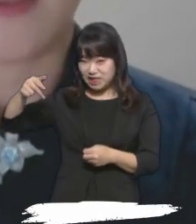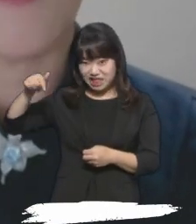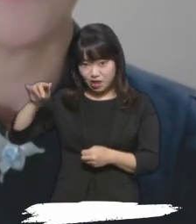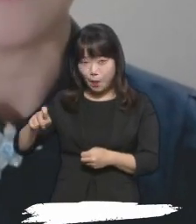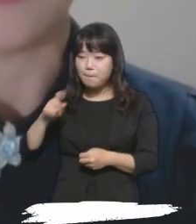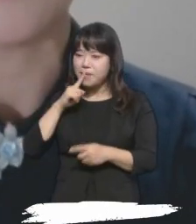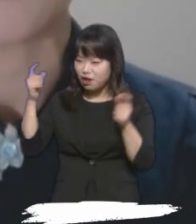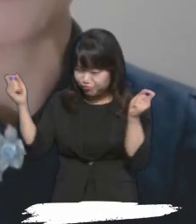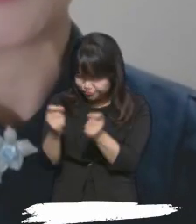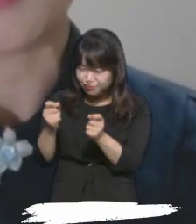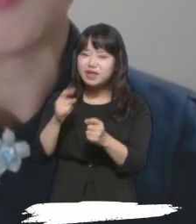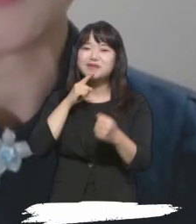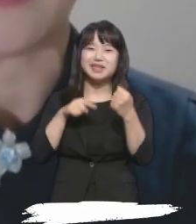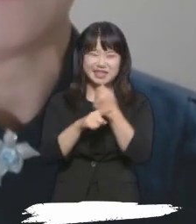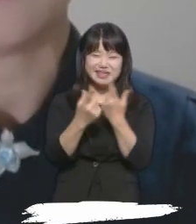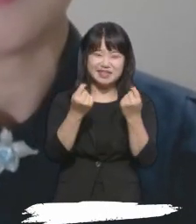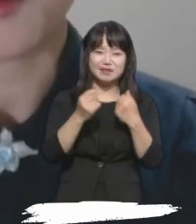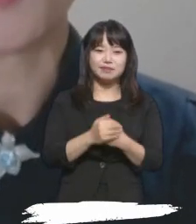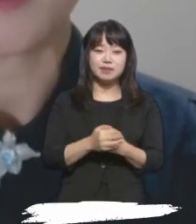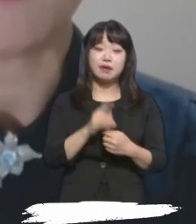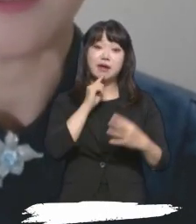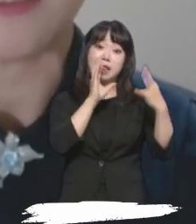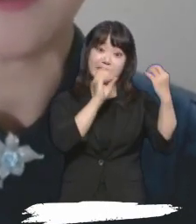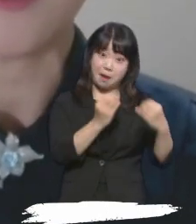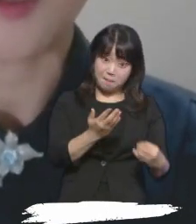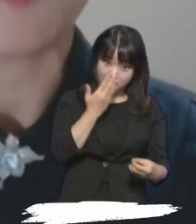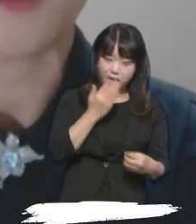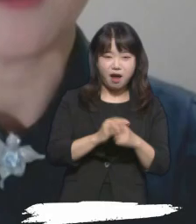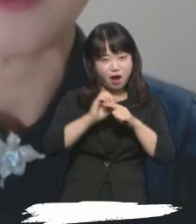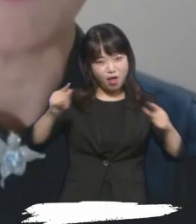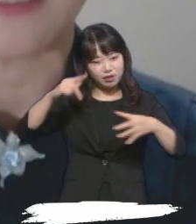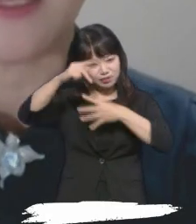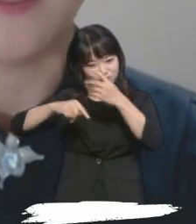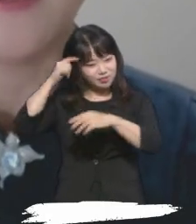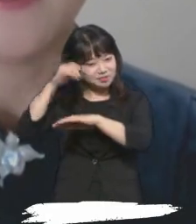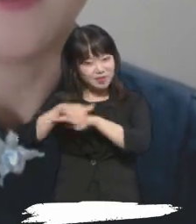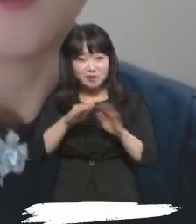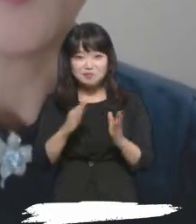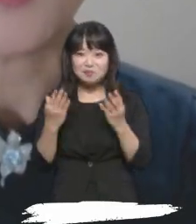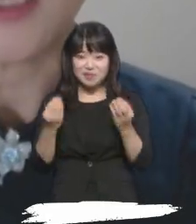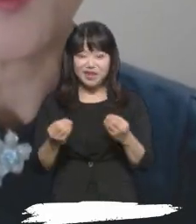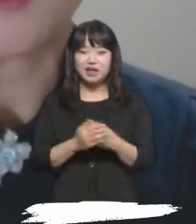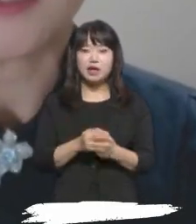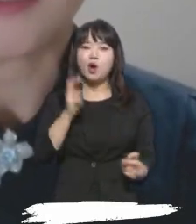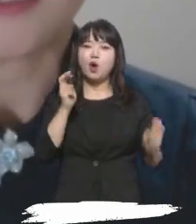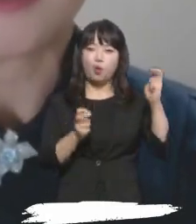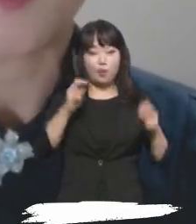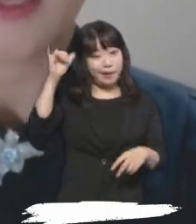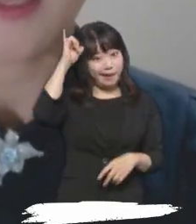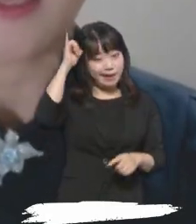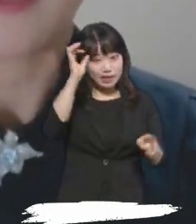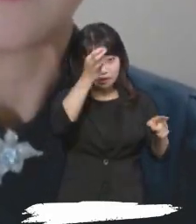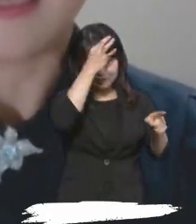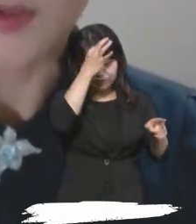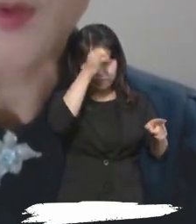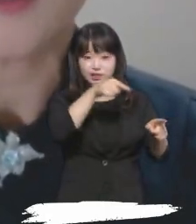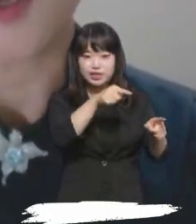로봇과 대화를 나눌 수도 있고 다양한 프로그램들이 준비되어 있습니다. 로봇 인공지능 기술에